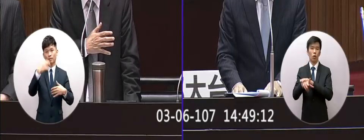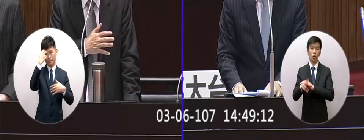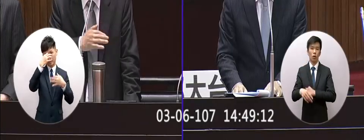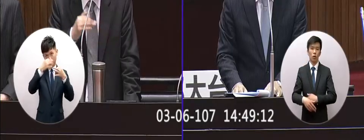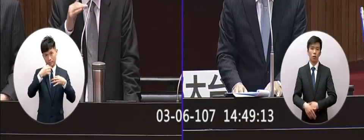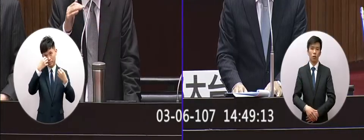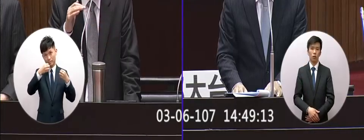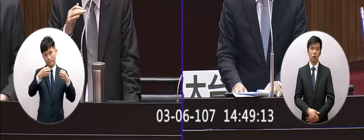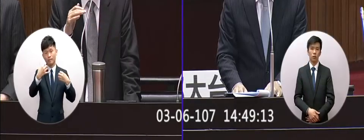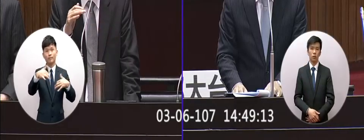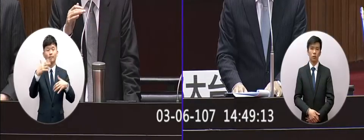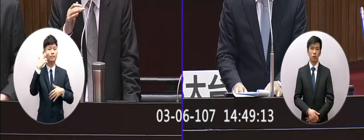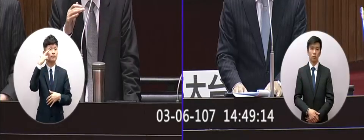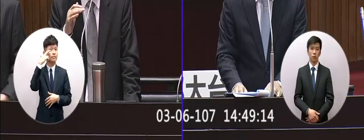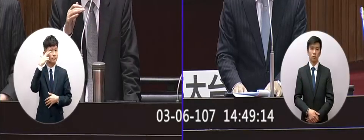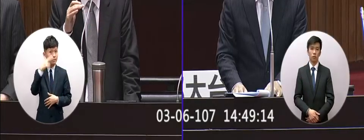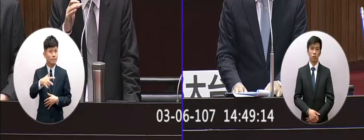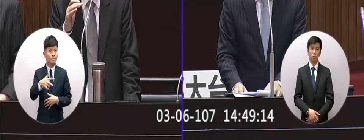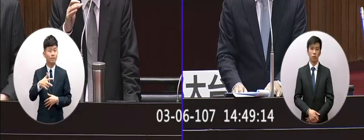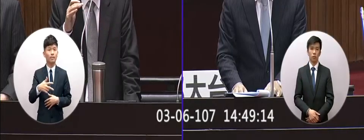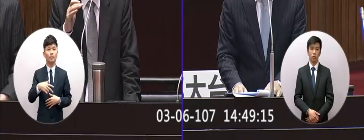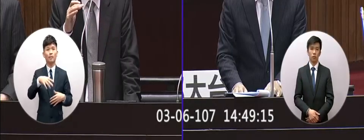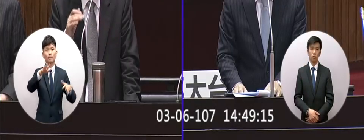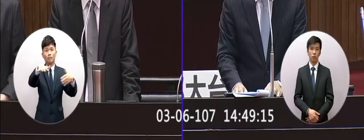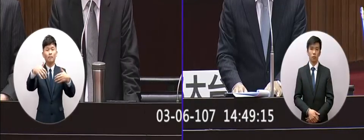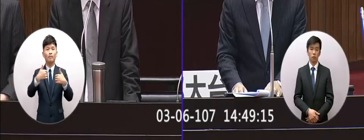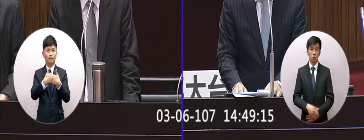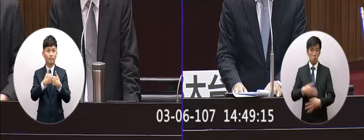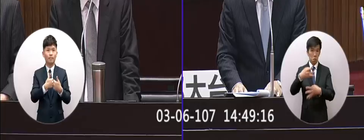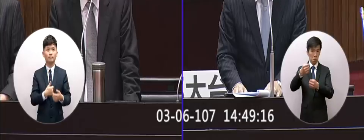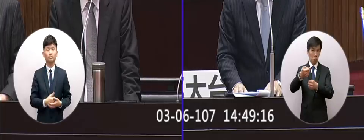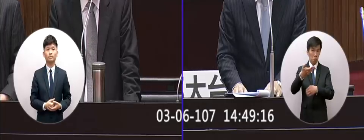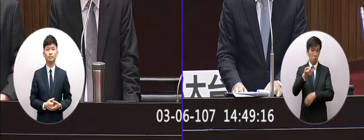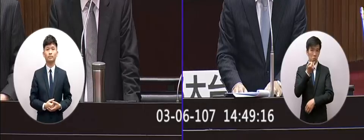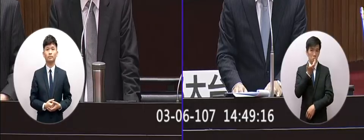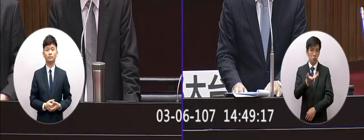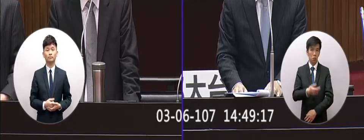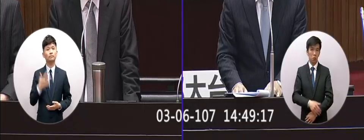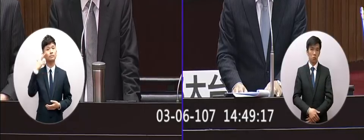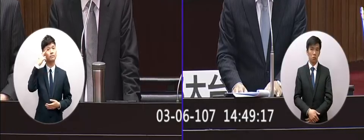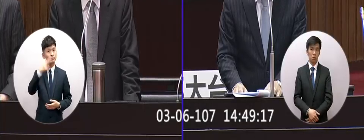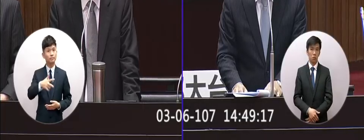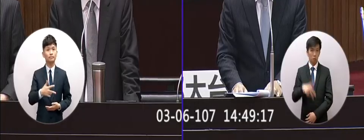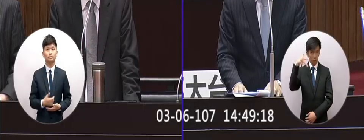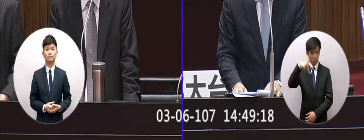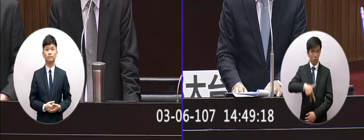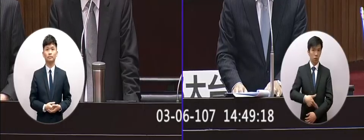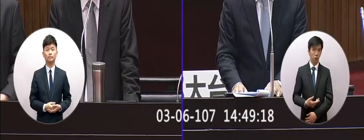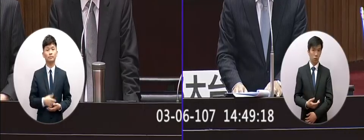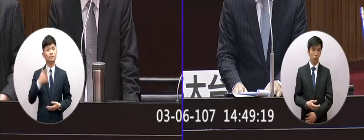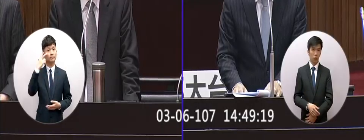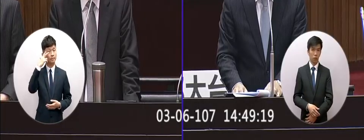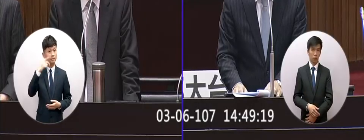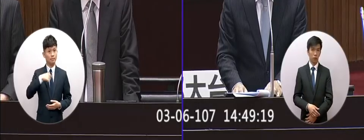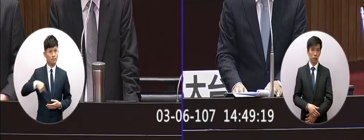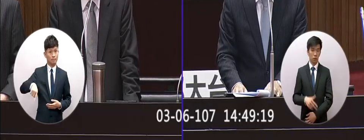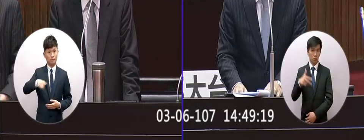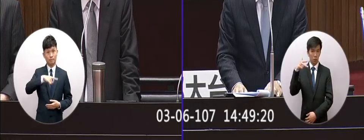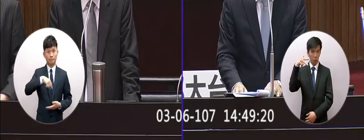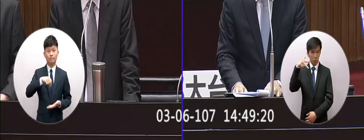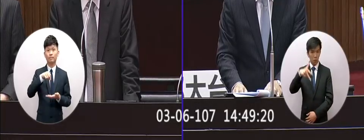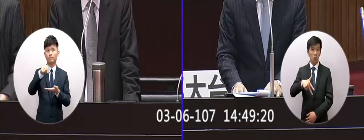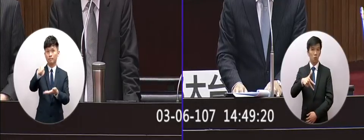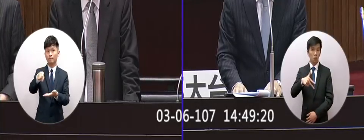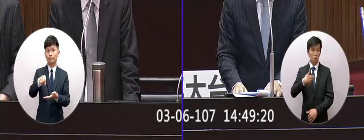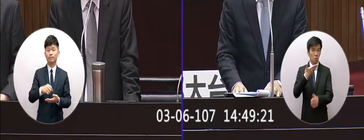讨嘛， 没有检讨。 我们下个礼拜我们会有提出， 可不可以给一个时程啊？ 就是下个礼拜嘛， 下个礼拜 我们会提出， 下礼拜会出来什